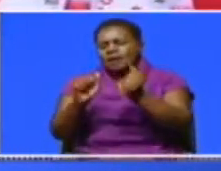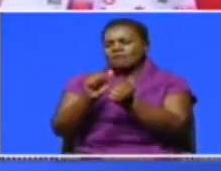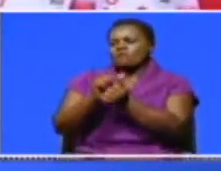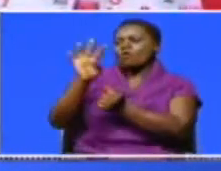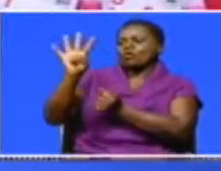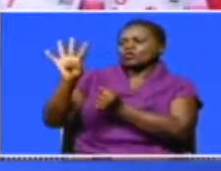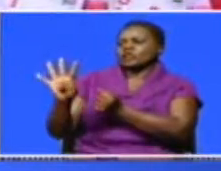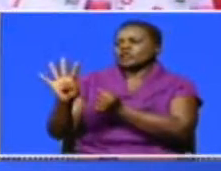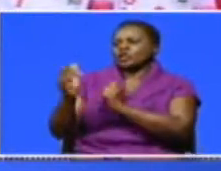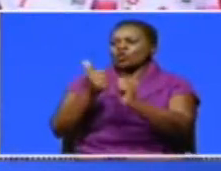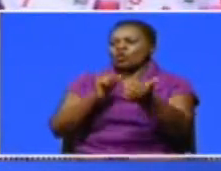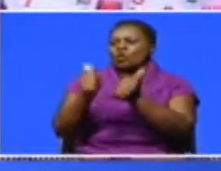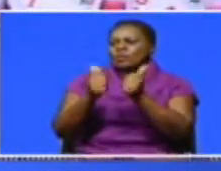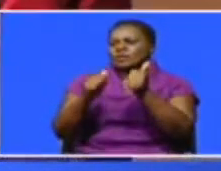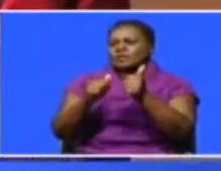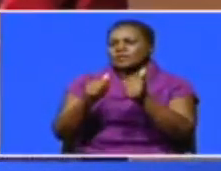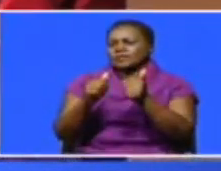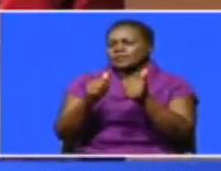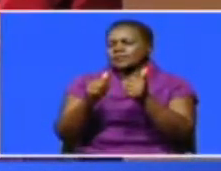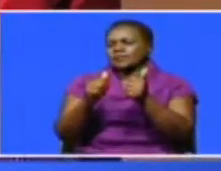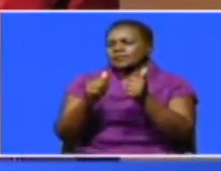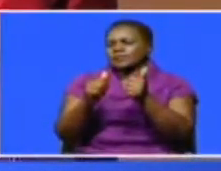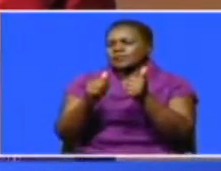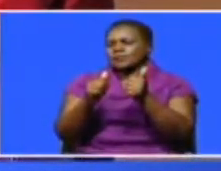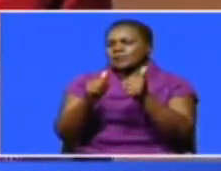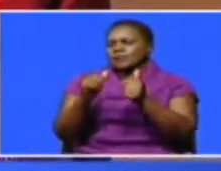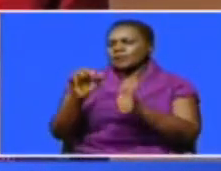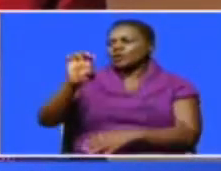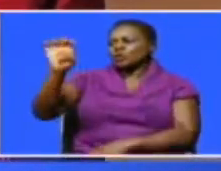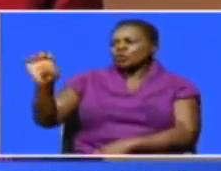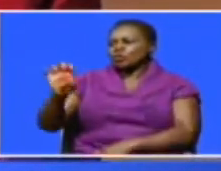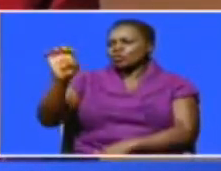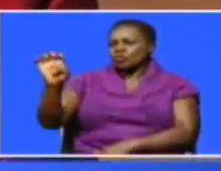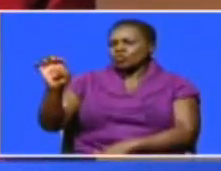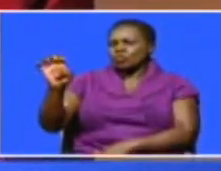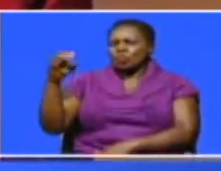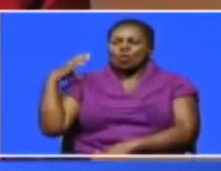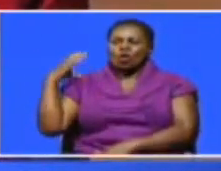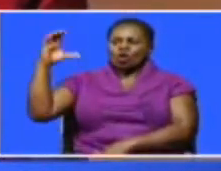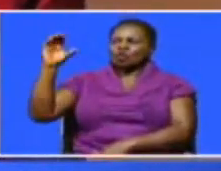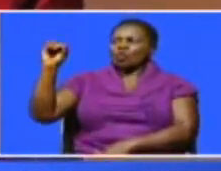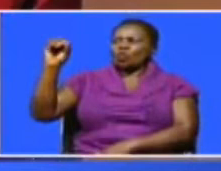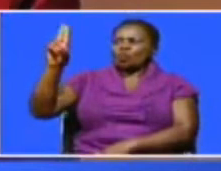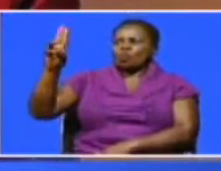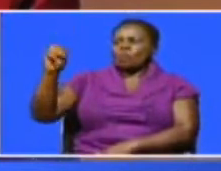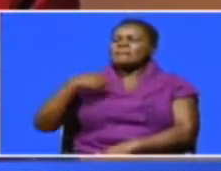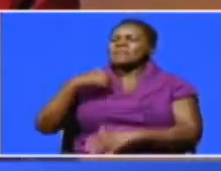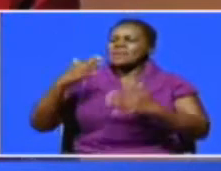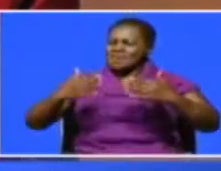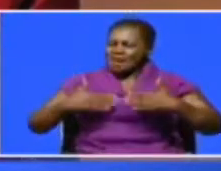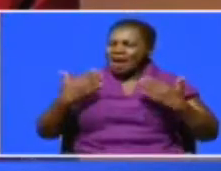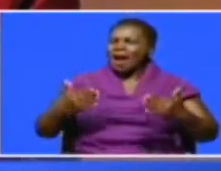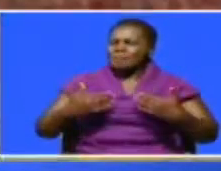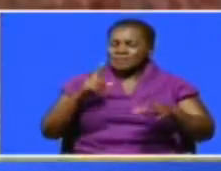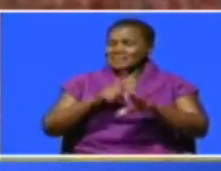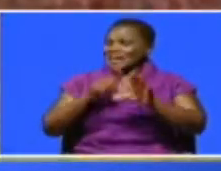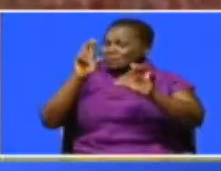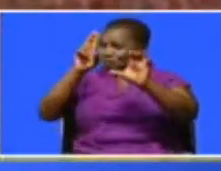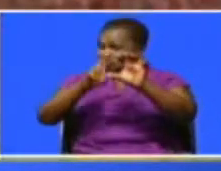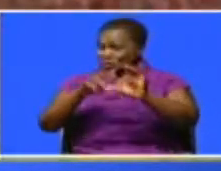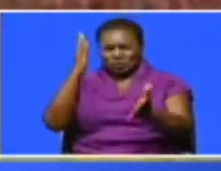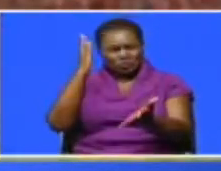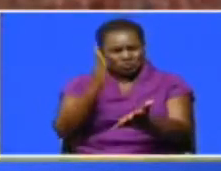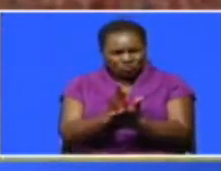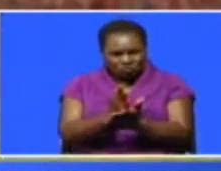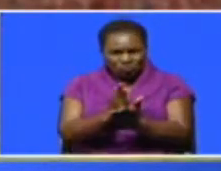14 kwenye michuano ya Southampton Cup nchini Uingereza chini ya kocha David Ouma. Nilifurahi sana wakati aliingia huko